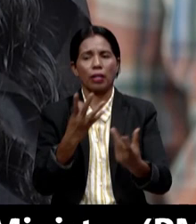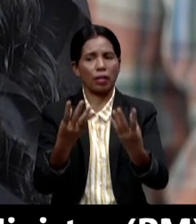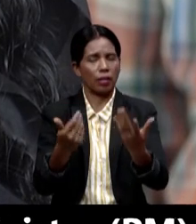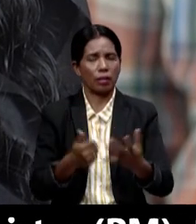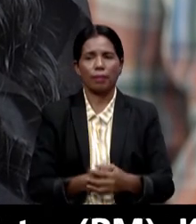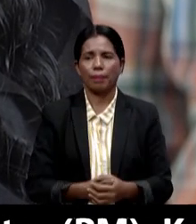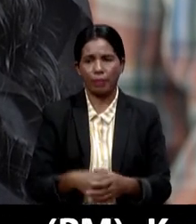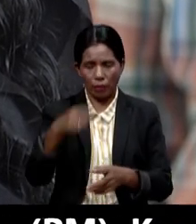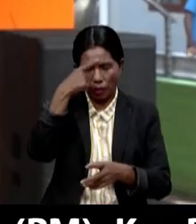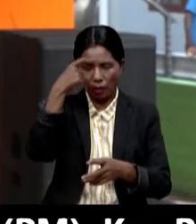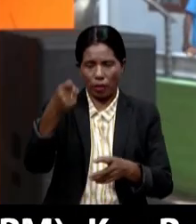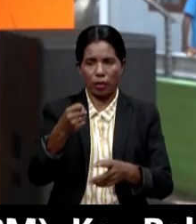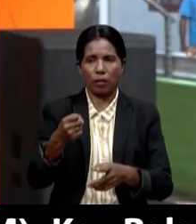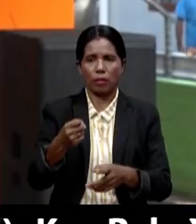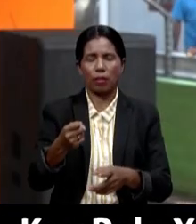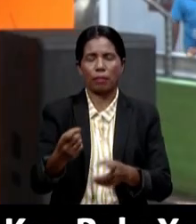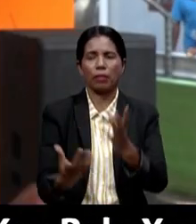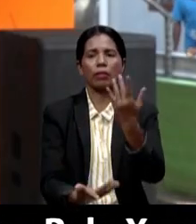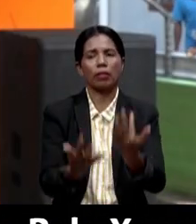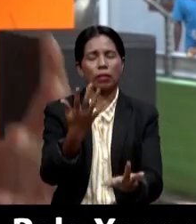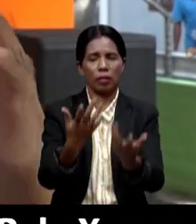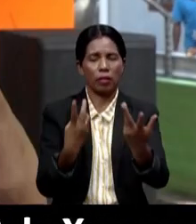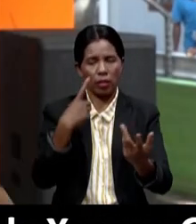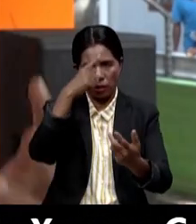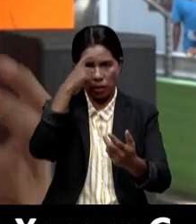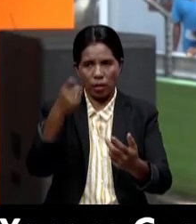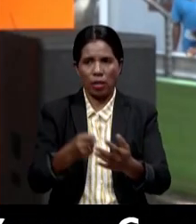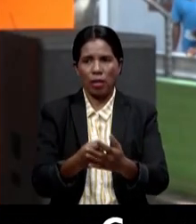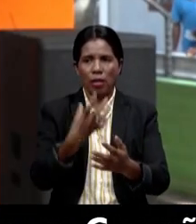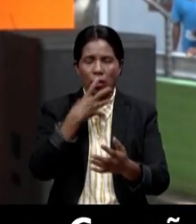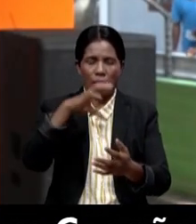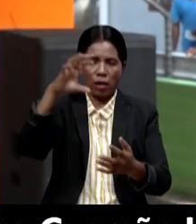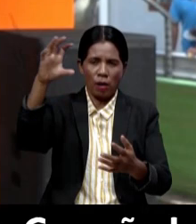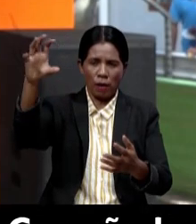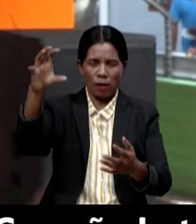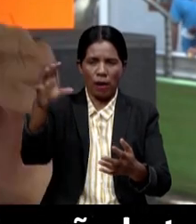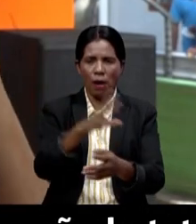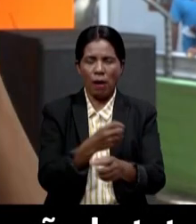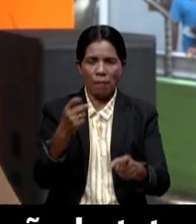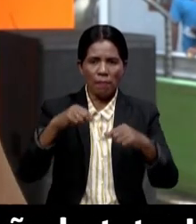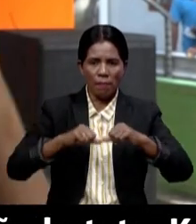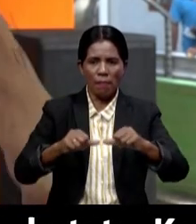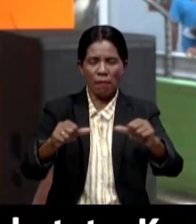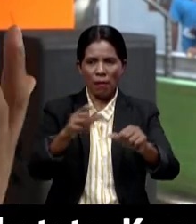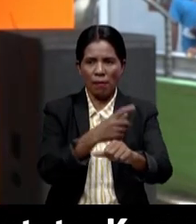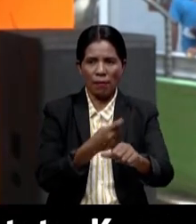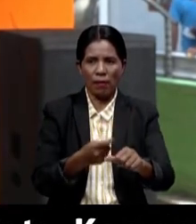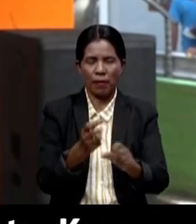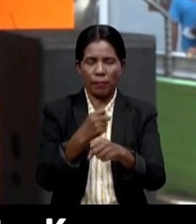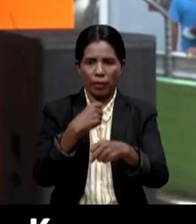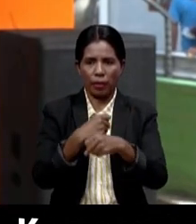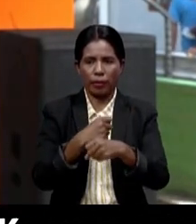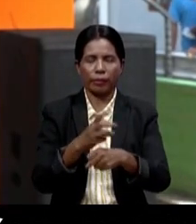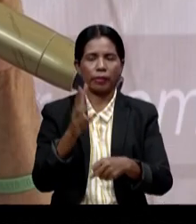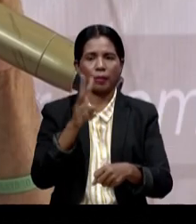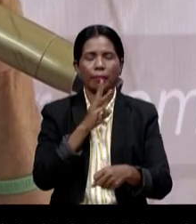Né, tamba a poluição, e tamba mos, loro manas demais, então, a situação de manas demais, pele ramos o